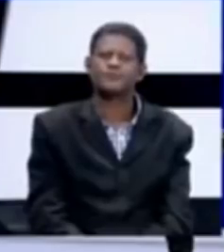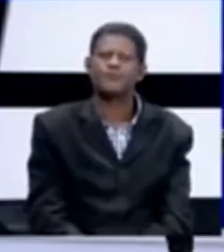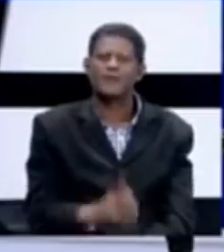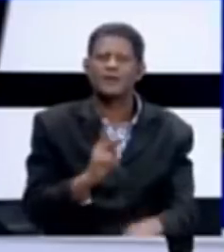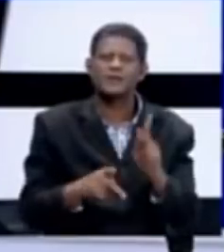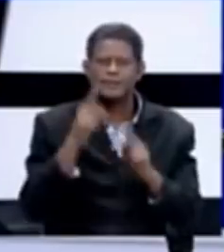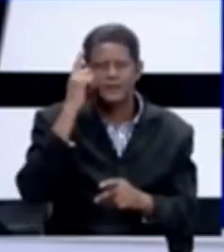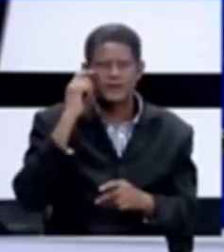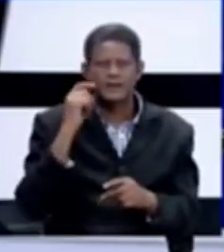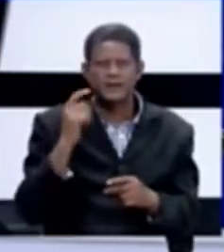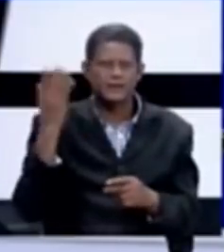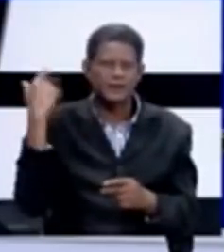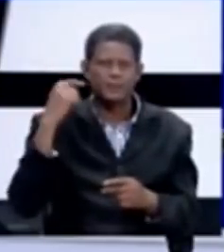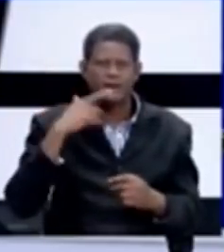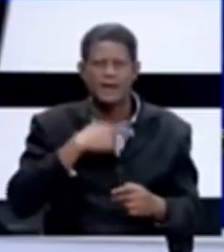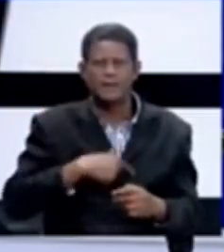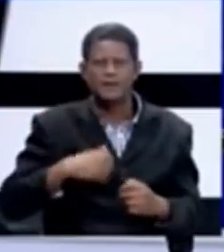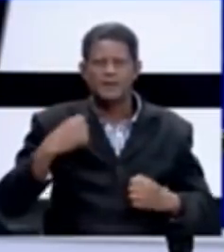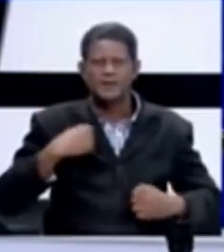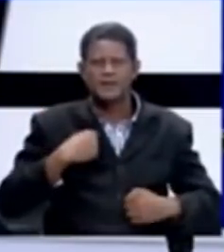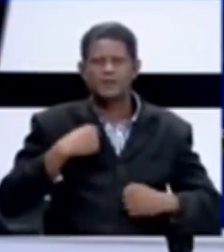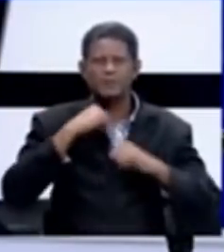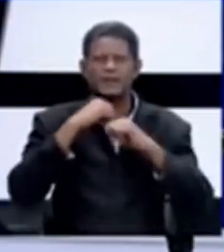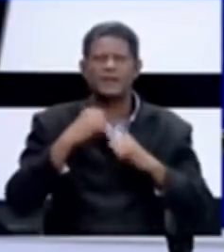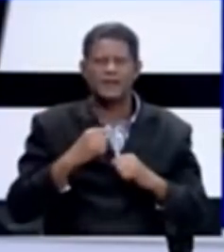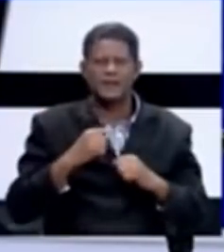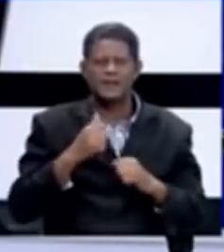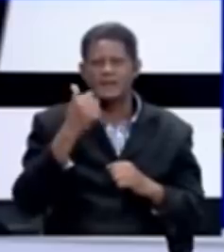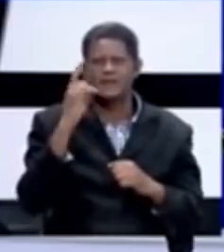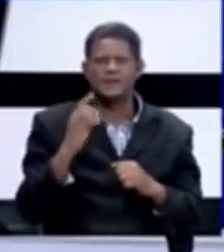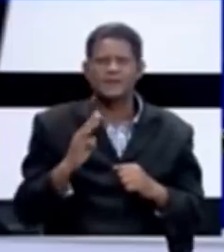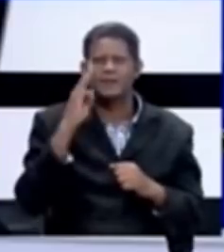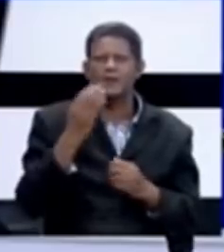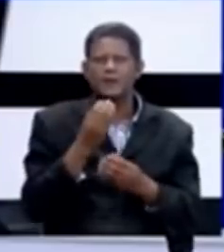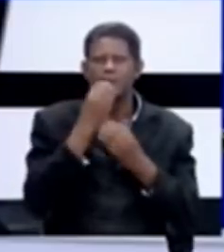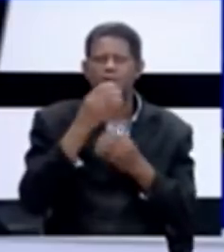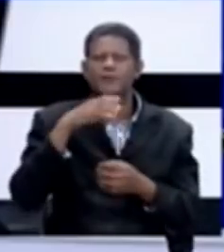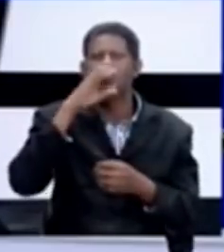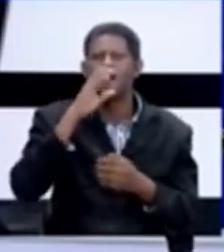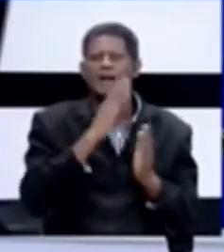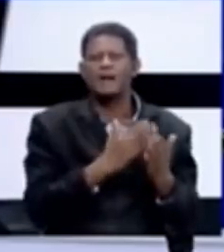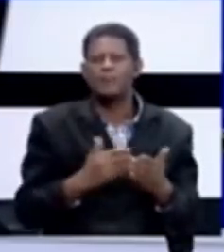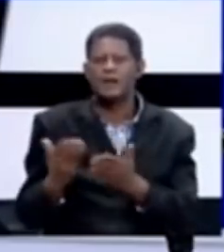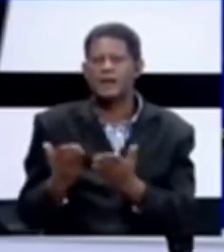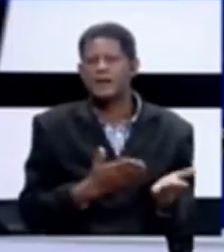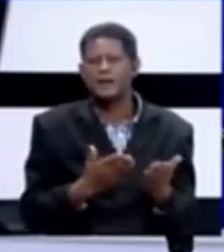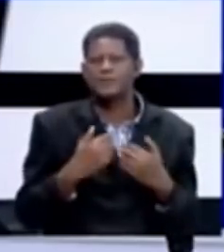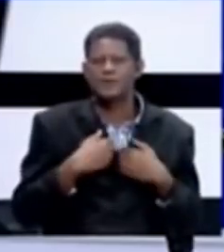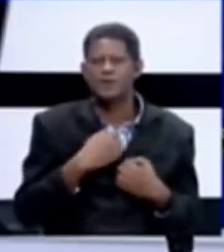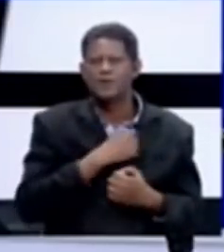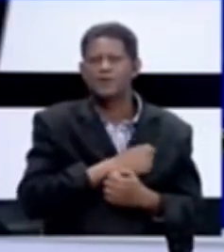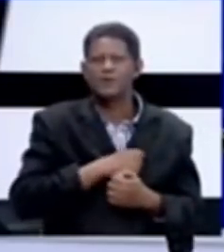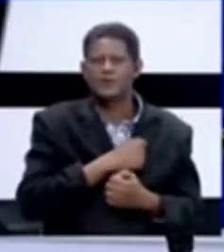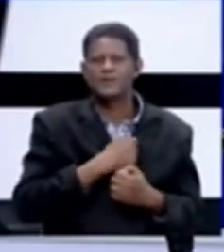ህዝብ ትግራይን ነበር ኣባላት ሰራዊት ምክልኻል እዝ ሰሜን ምግብን ማይን ኣብ ምቕራብ ዘርእዮ ዘሎ ሓልዮትን ፍቕርን